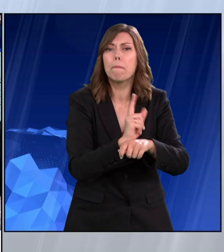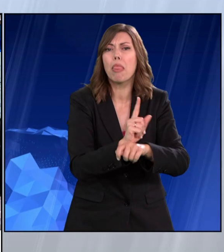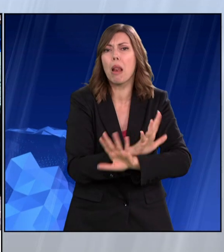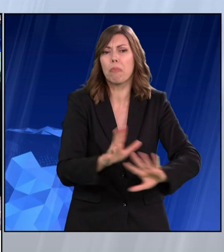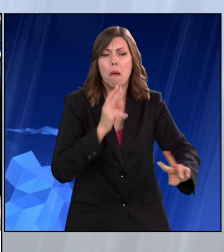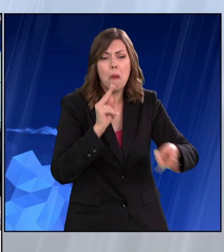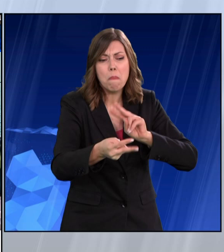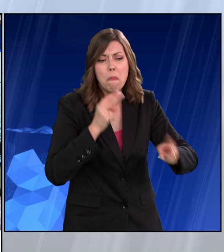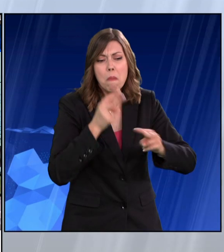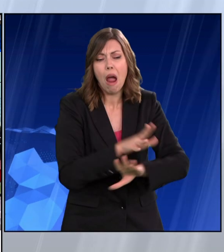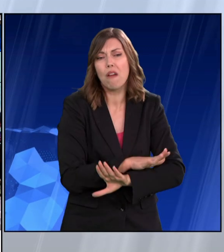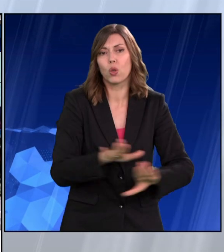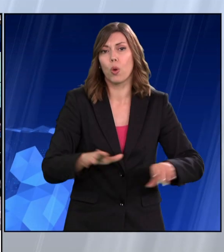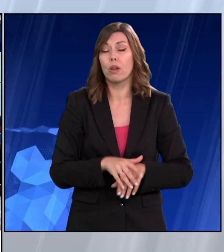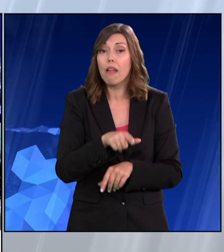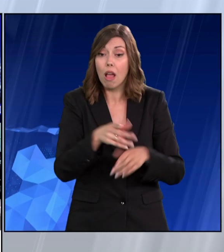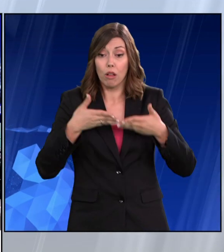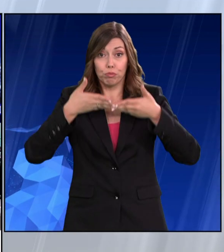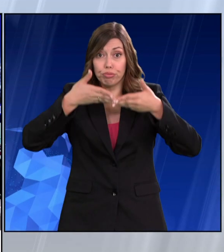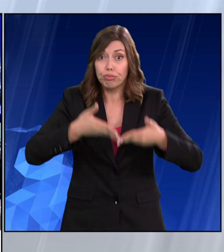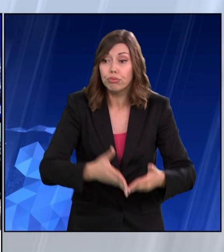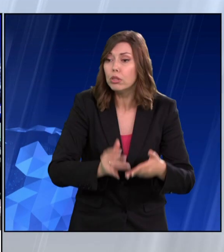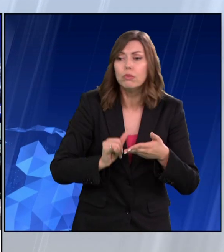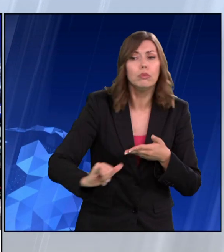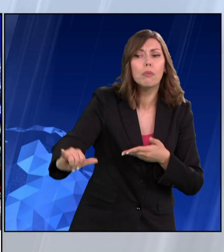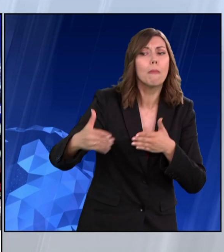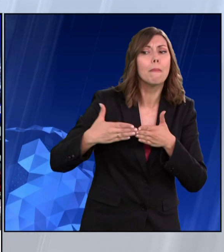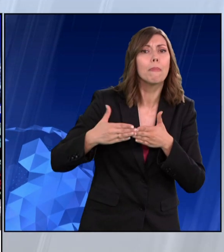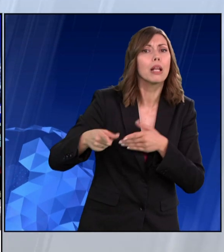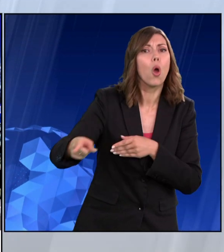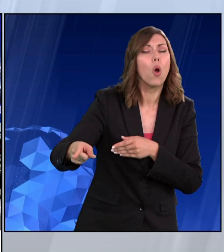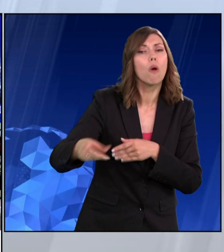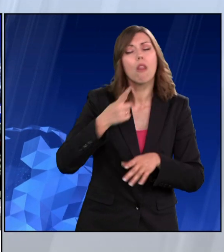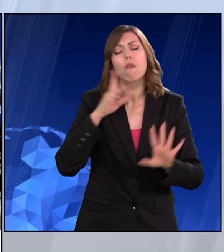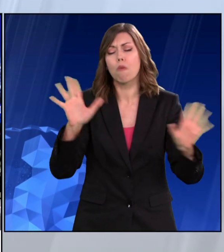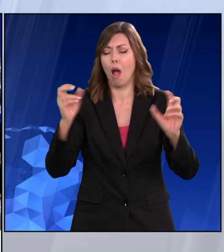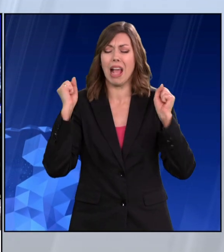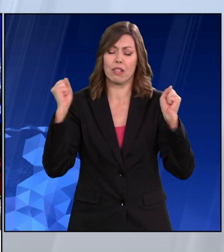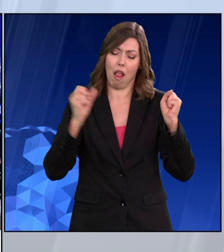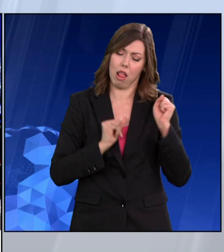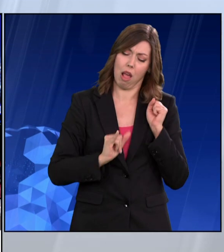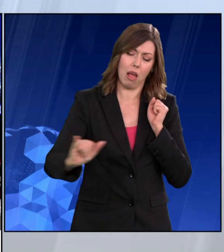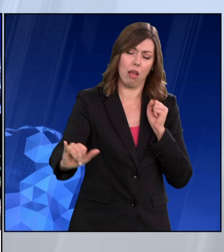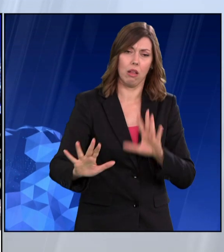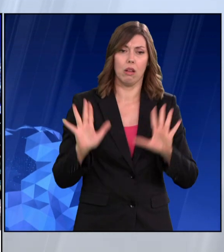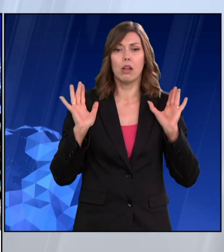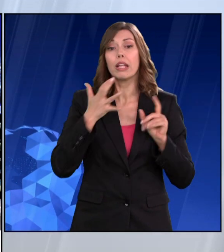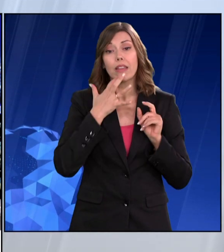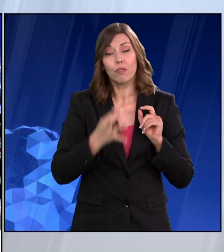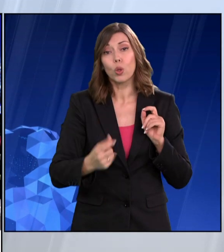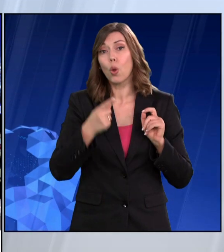βούλιαξε, σε πόση απόσταση ήταν το 9-20? Ήταν σε ασφαλή απόσταση, εξού και σας είπα ότι τέθηκε